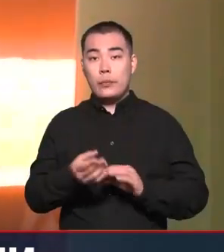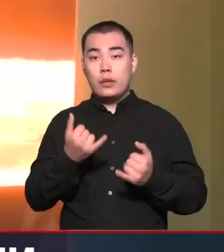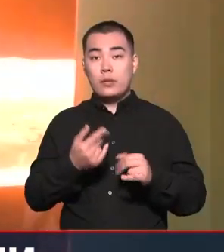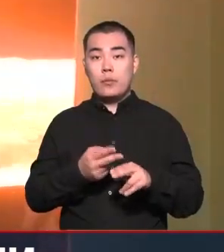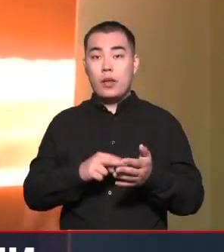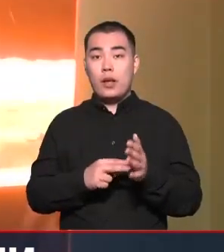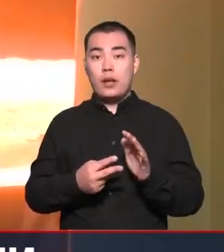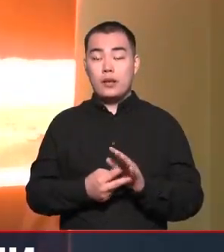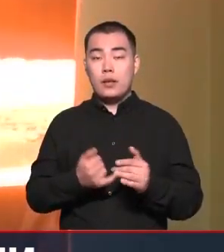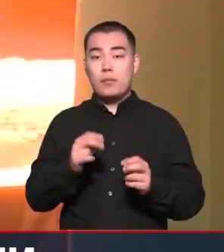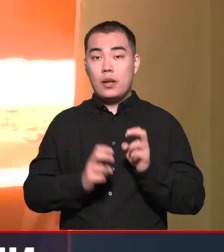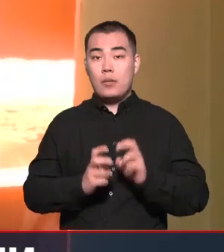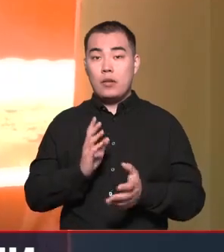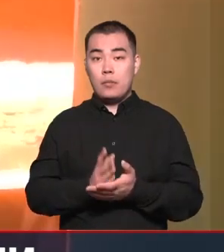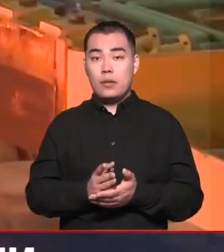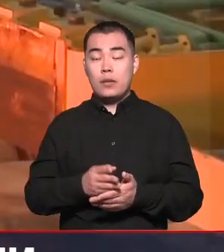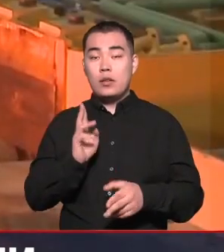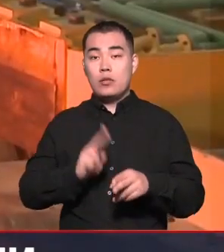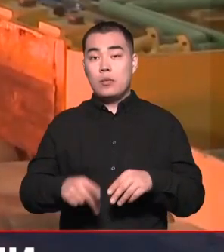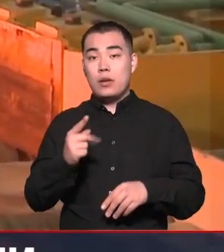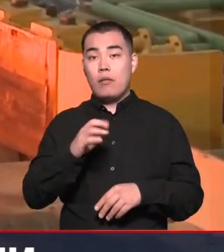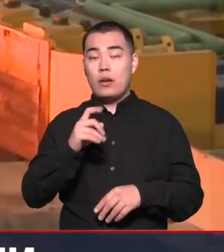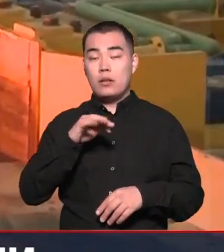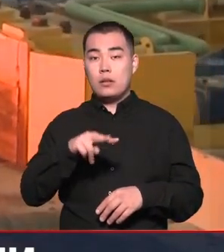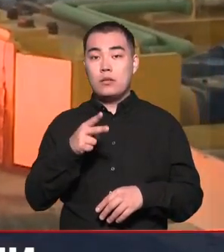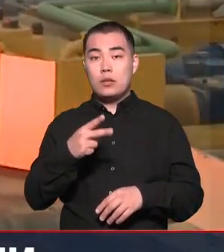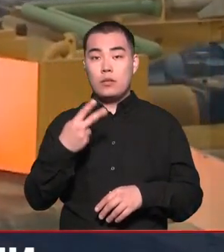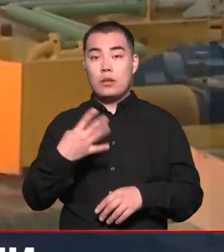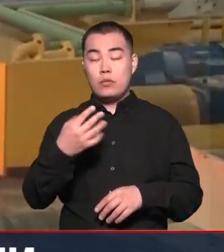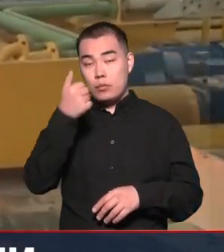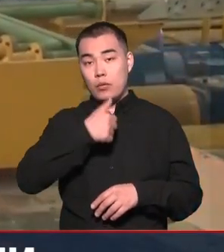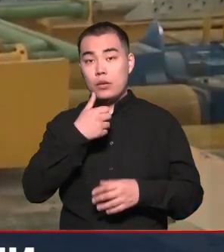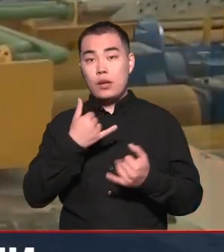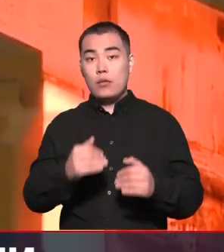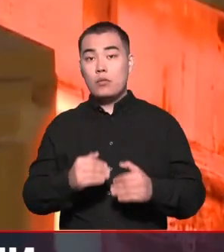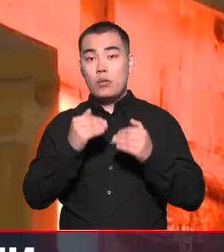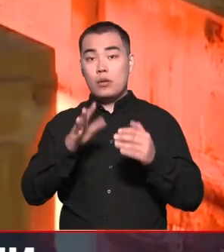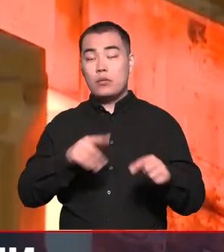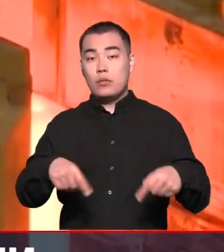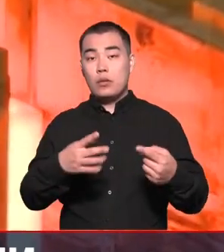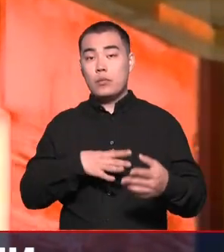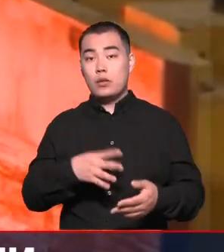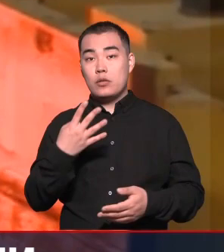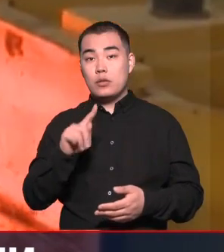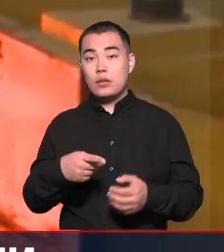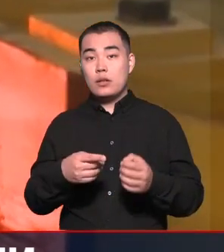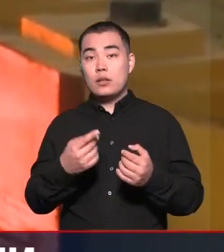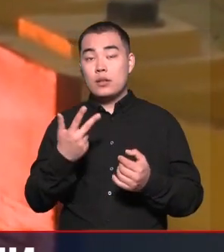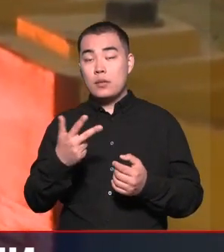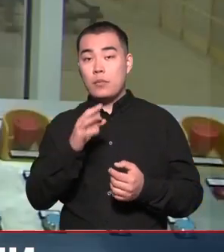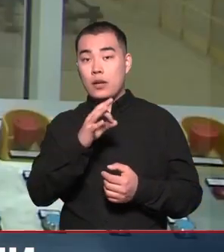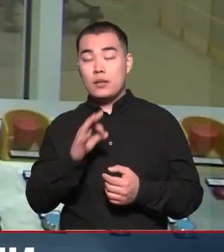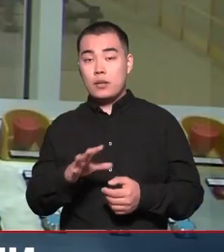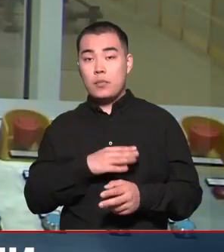объема промышленного производства. По итогам первого квартала 2024 года рост уже составил